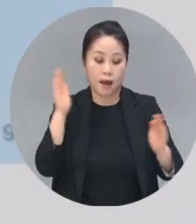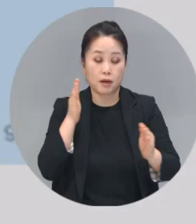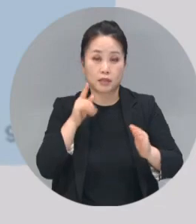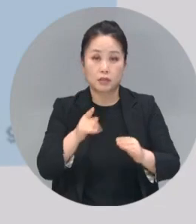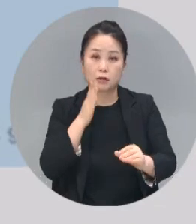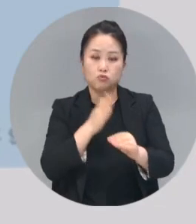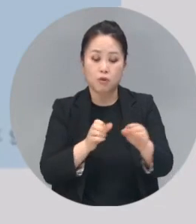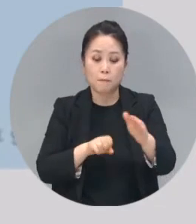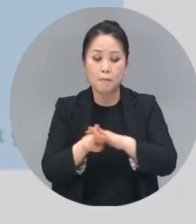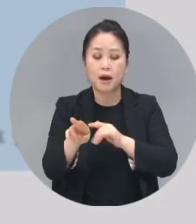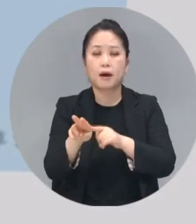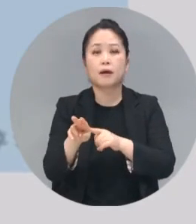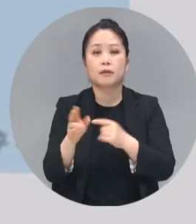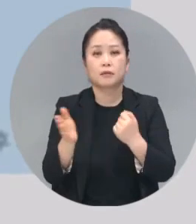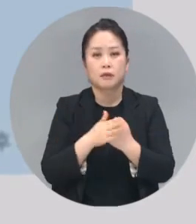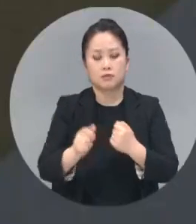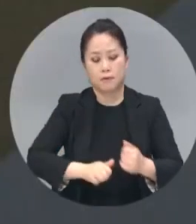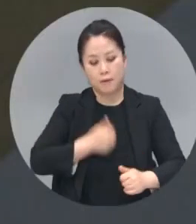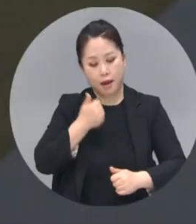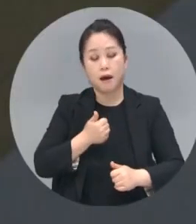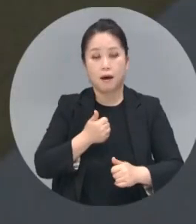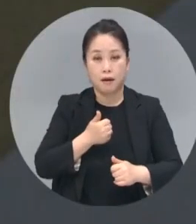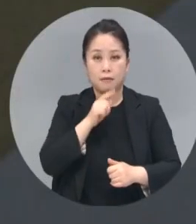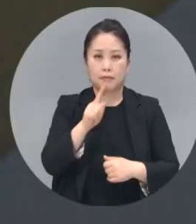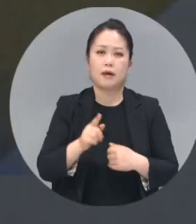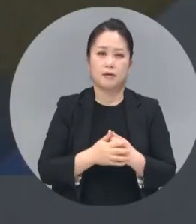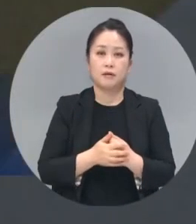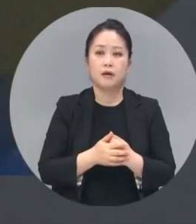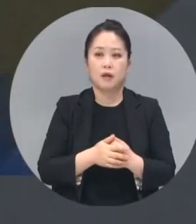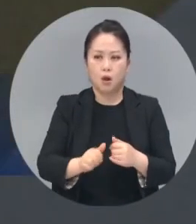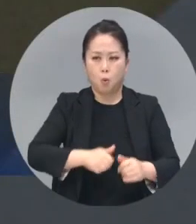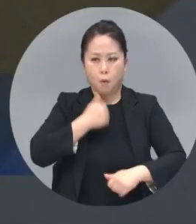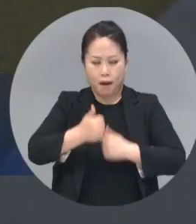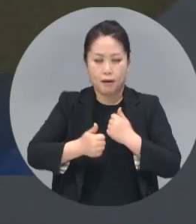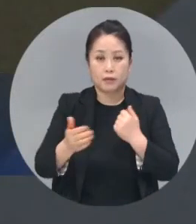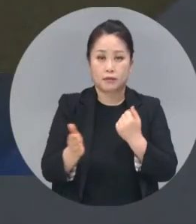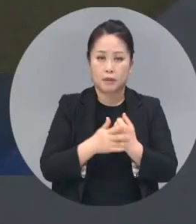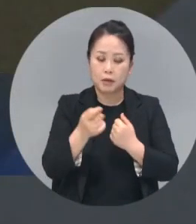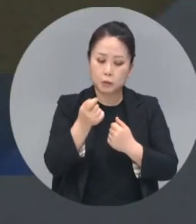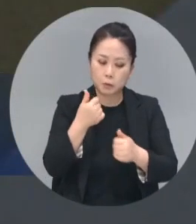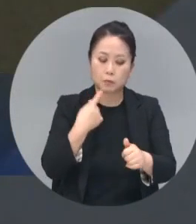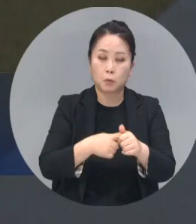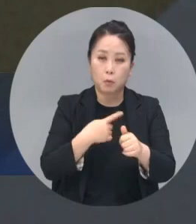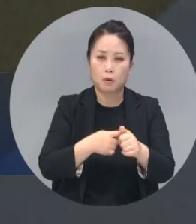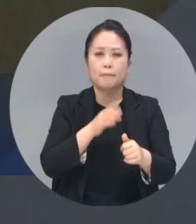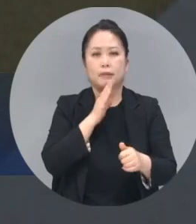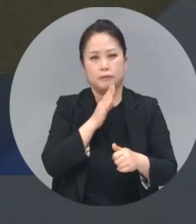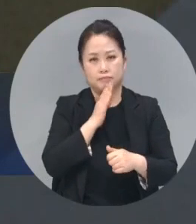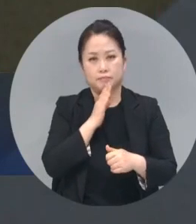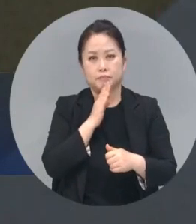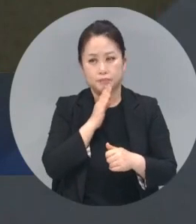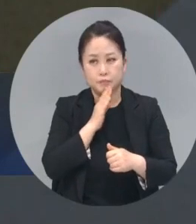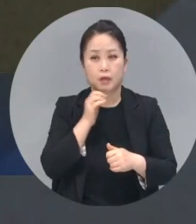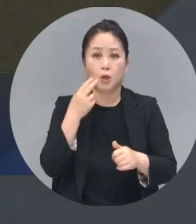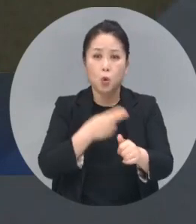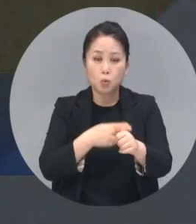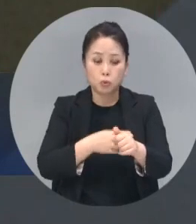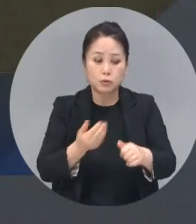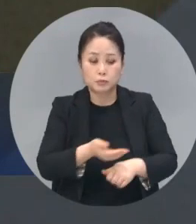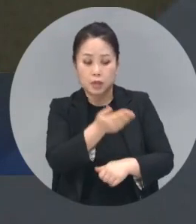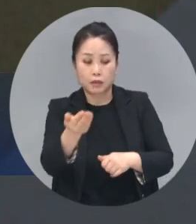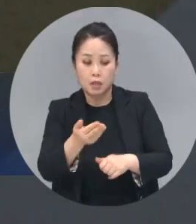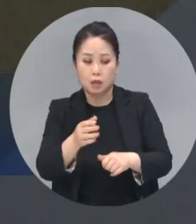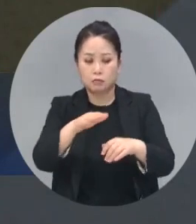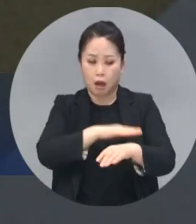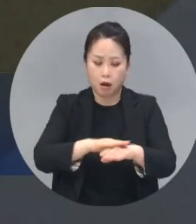게 화가 나서 그랬다고 해명했습니다. 화가 나가지고 약간의 욕설을 했던 것 같습니다. 선생님들한테